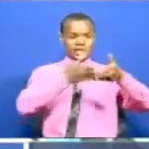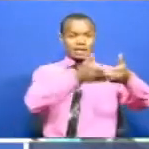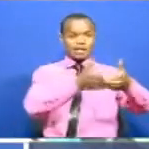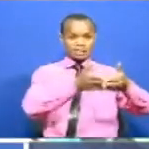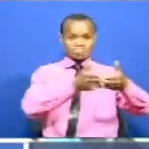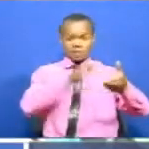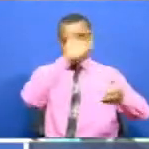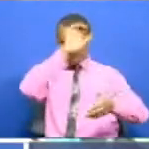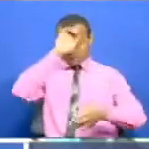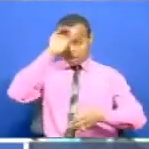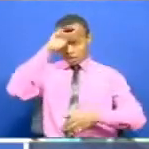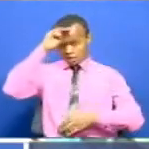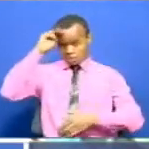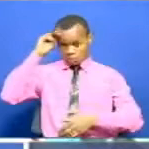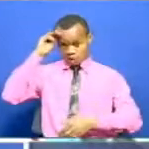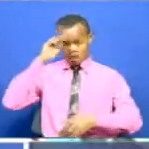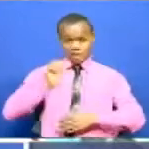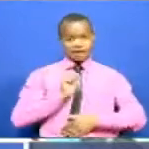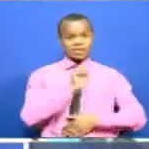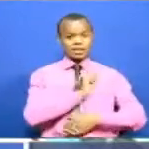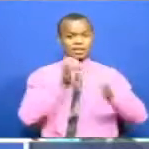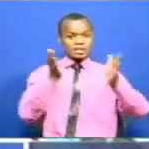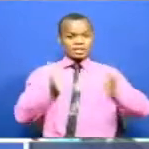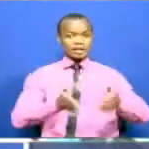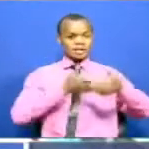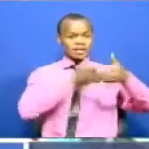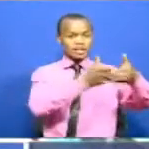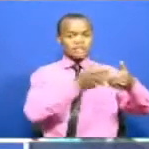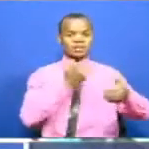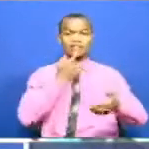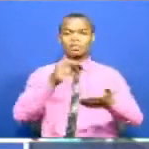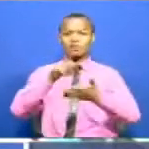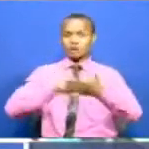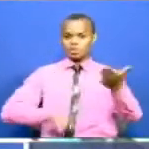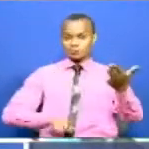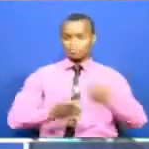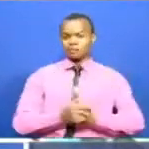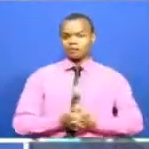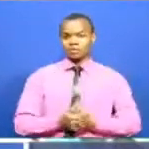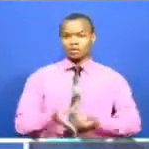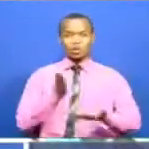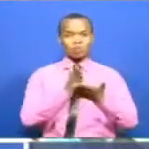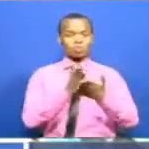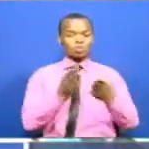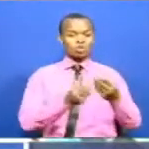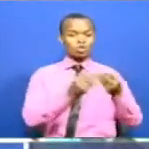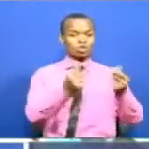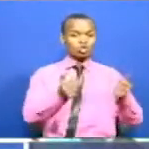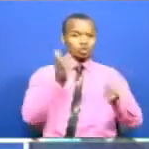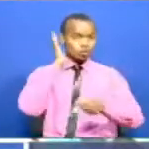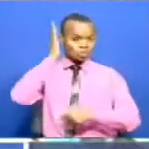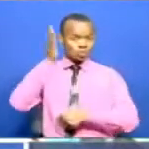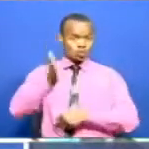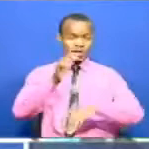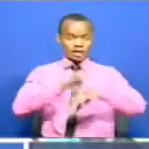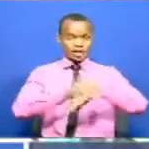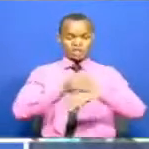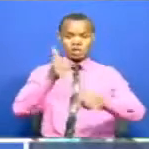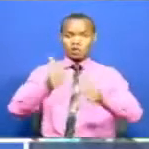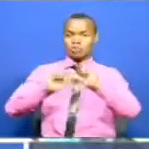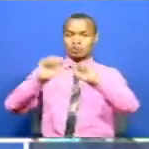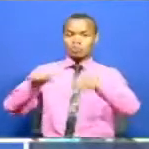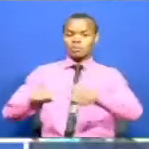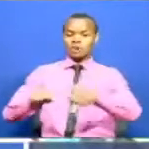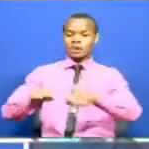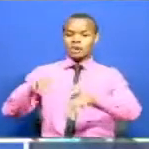Marakwet, liliongoza harakati hizo na sasa linasema kuwa hatua hiyo itasuluhisha mzozo uliopo ambao unatishia kutatiza